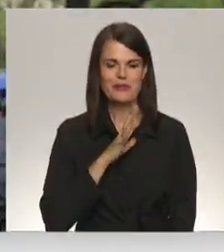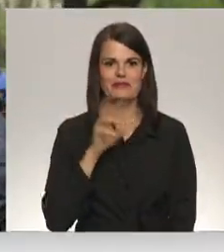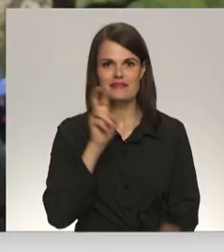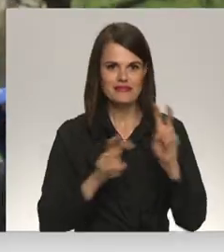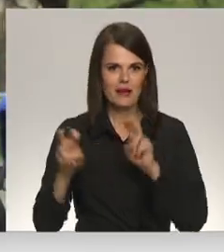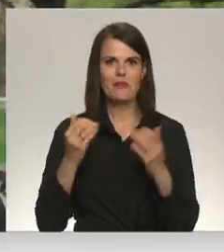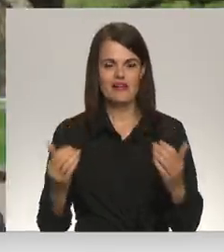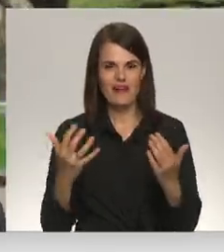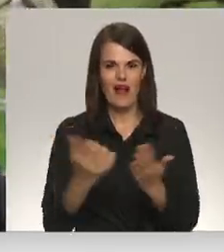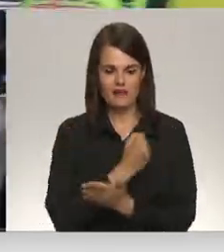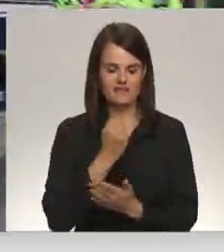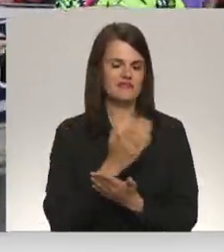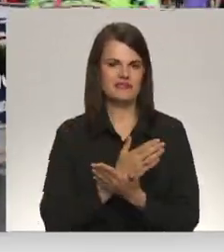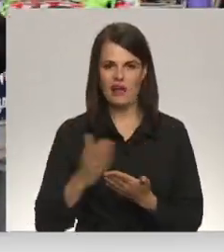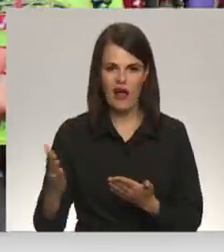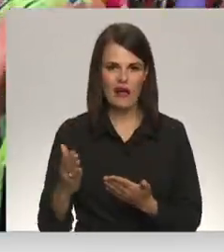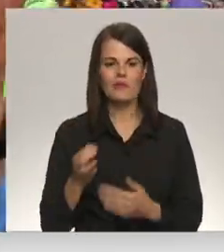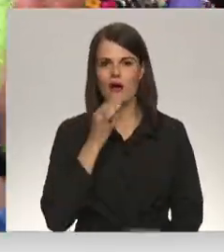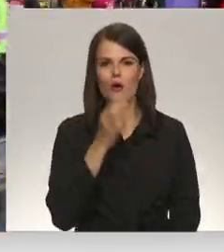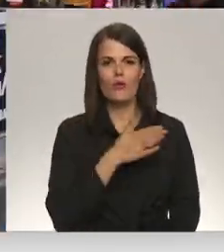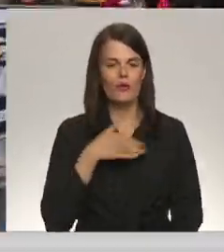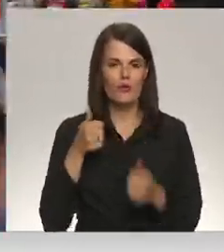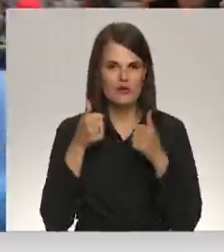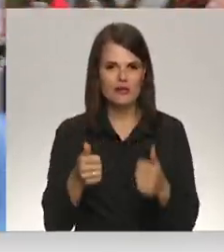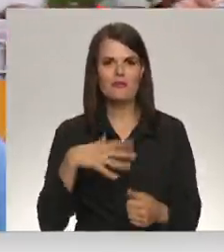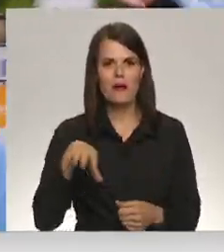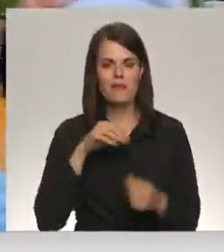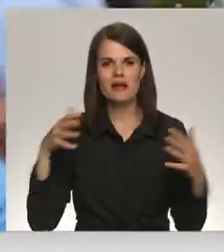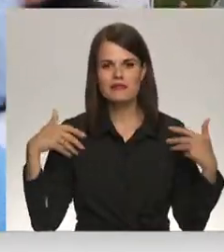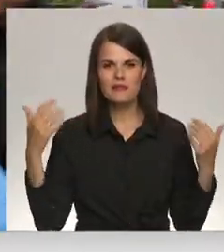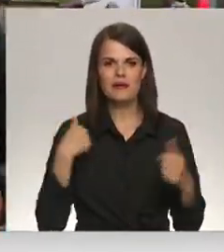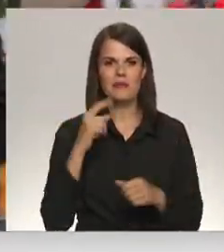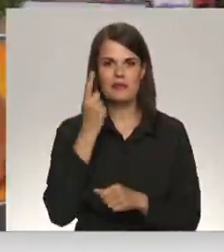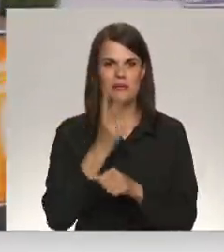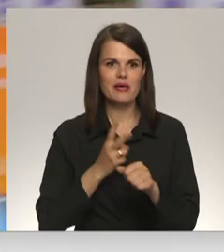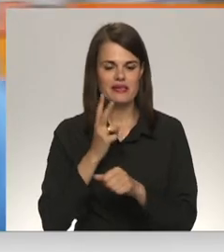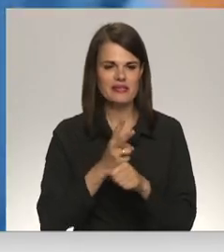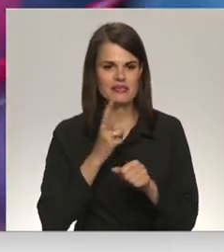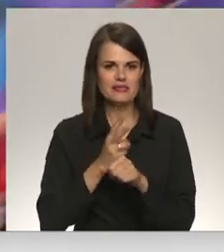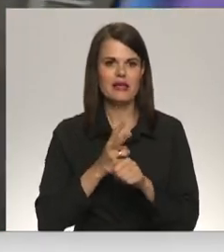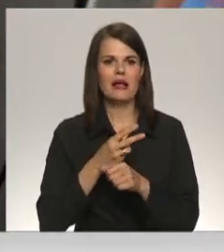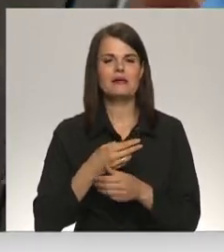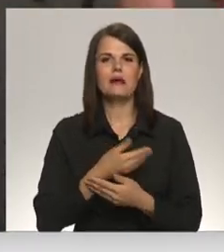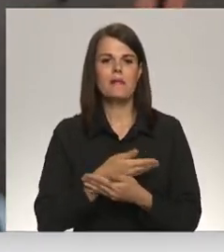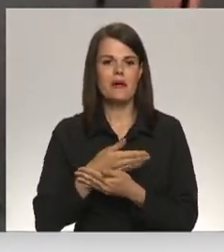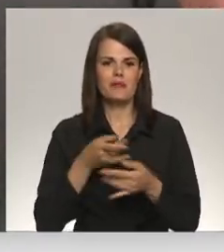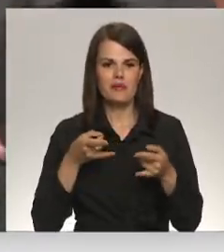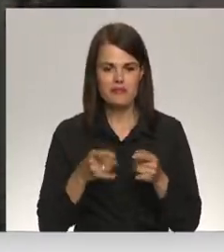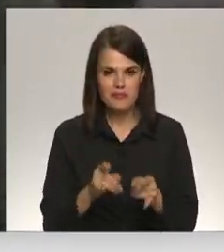Sameklējam tagad visu kārtībā. Ļoti labi, mēs esam tik priecīgi. Man pirmais skrējiens pēc bebīšu piedzimšanas.